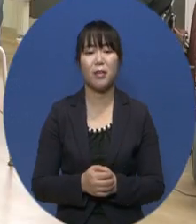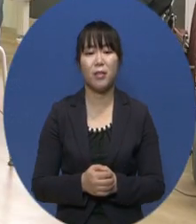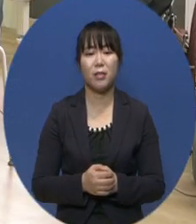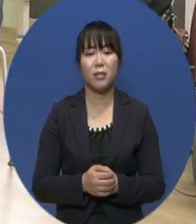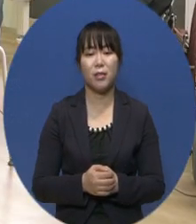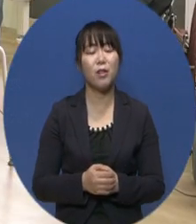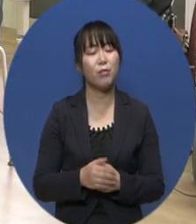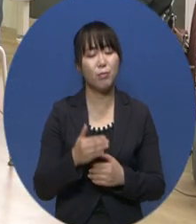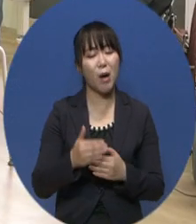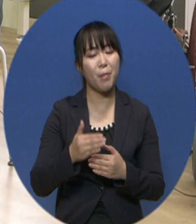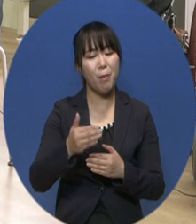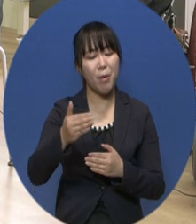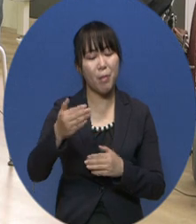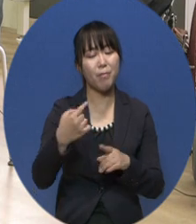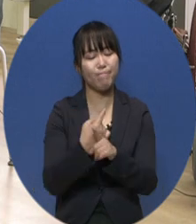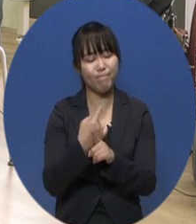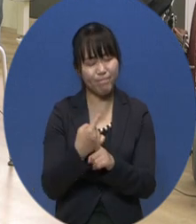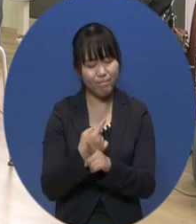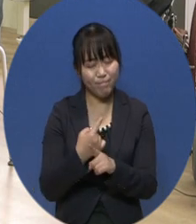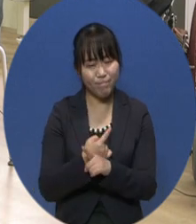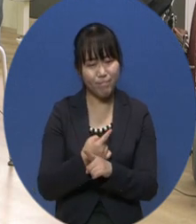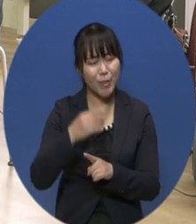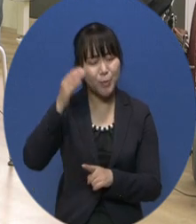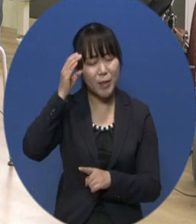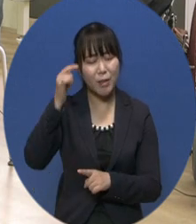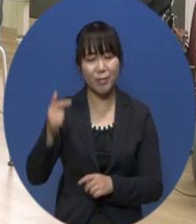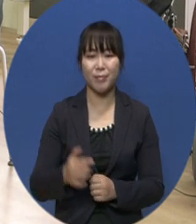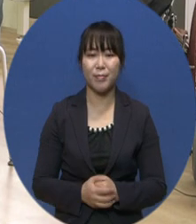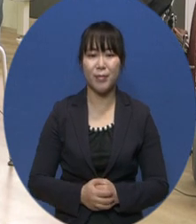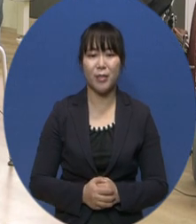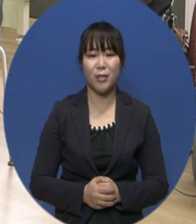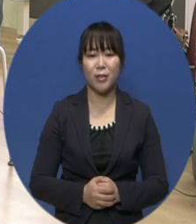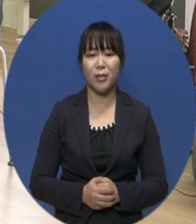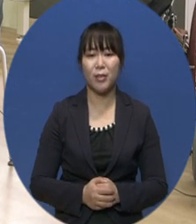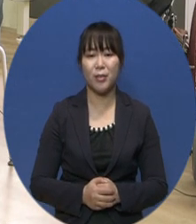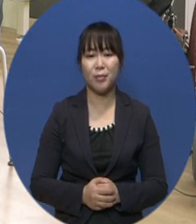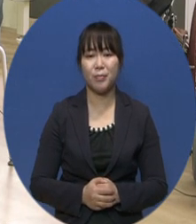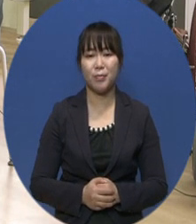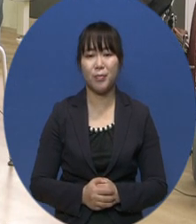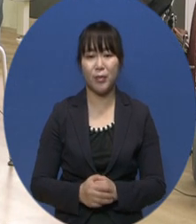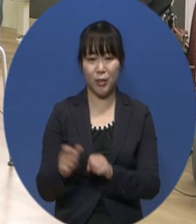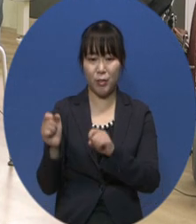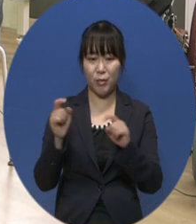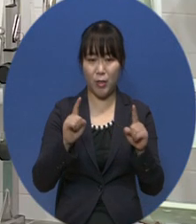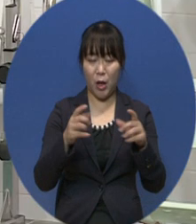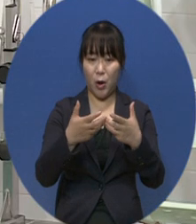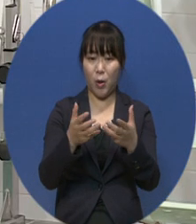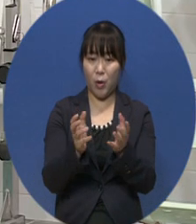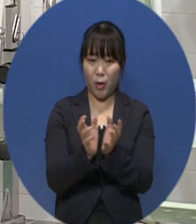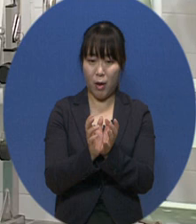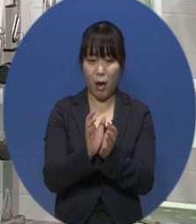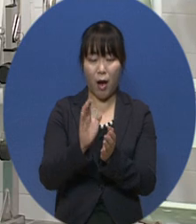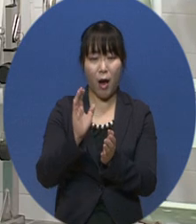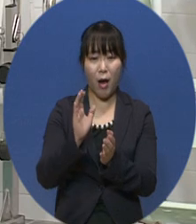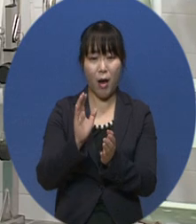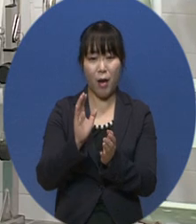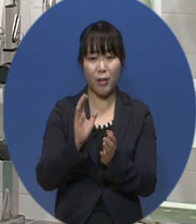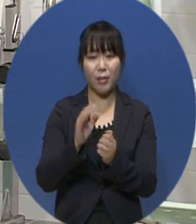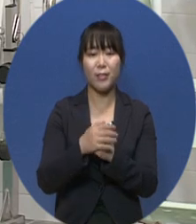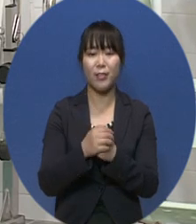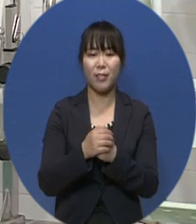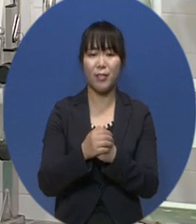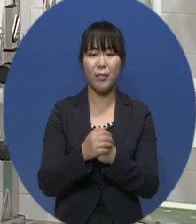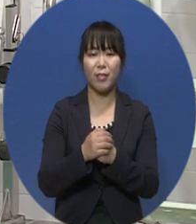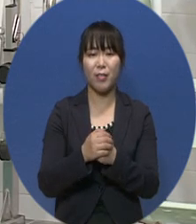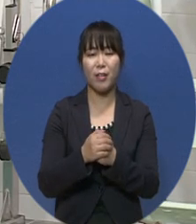점차 개선이 될 것으로 기대하고 있습니다. 네. 네. 자, 그리고 이제 우리 국립재활원, 그러니까 국립재활병원, 제가